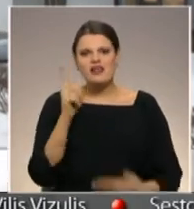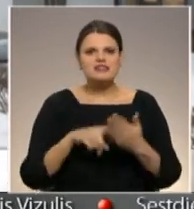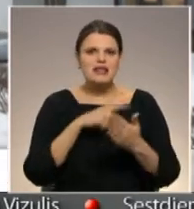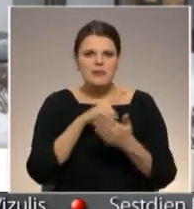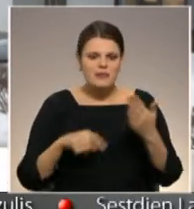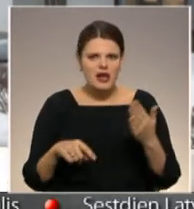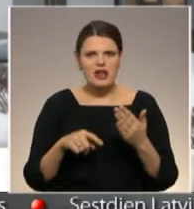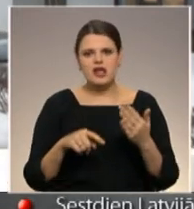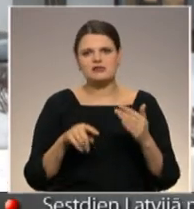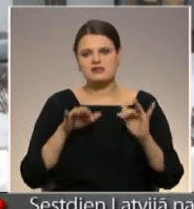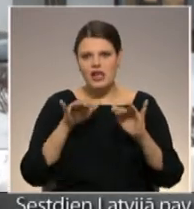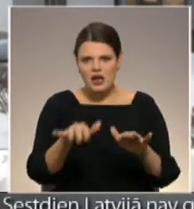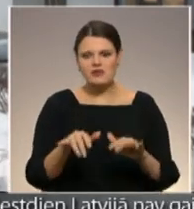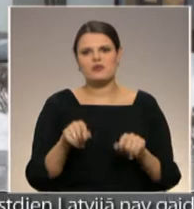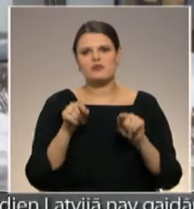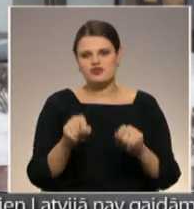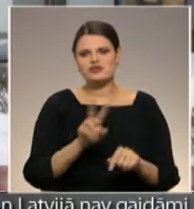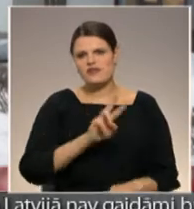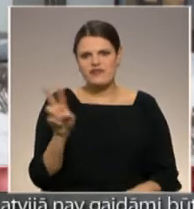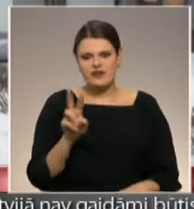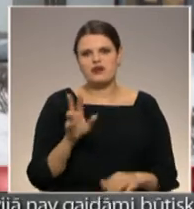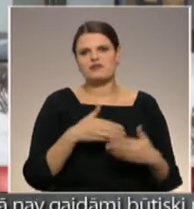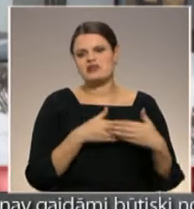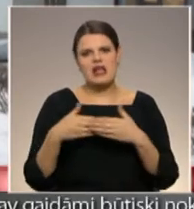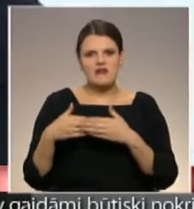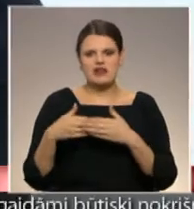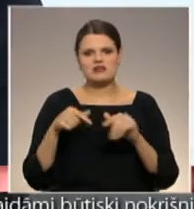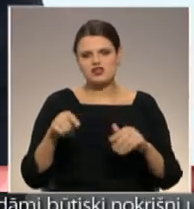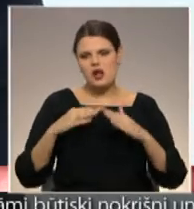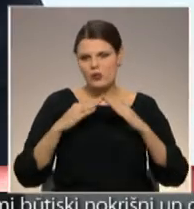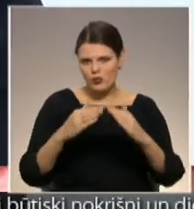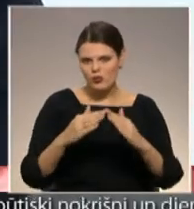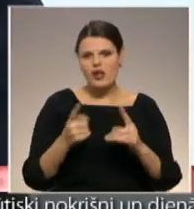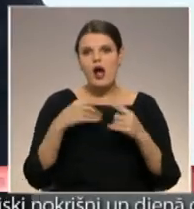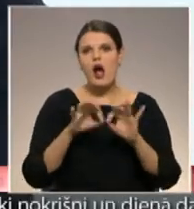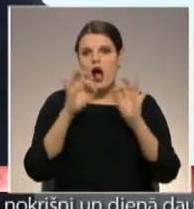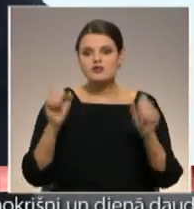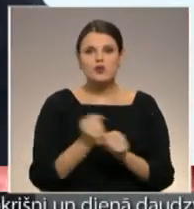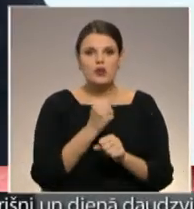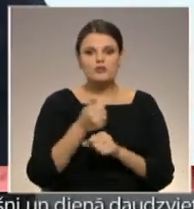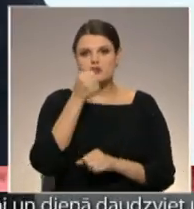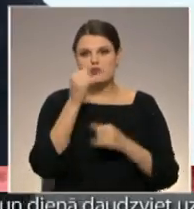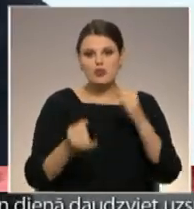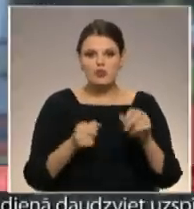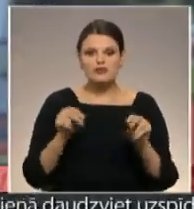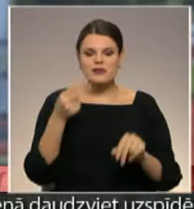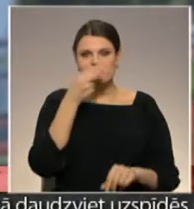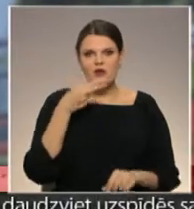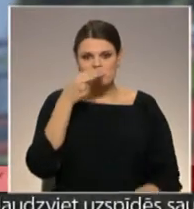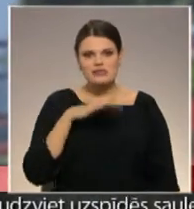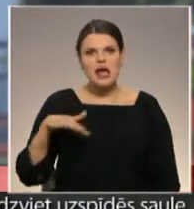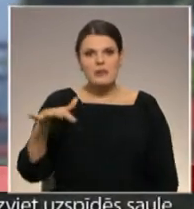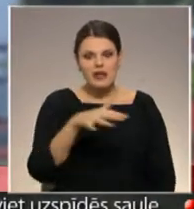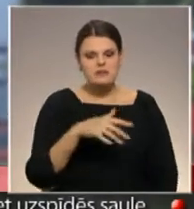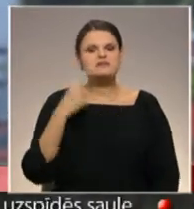nepareizu, nesaprastu darbību, kad šis te vīruss tiek ienests novietnē. Atsākot nodarboties ar cūkopību, zemnieku saimniecības Zelmiņa